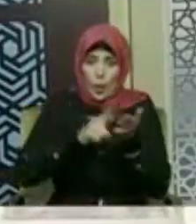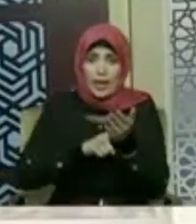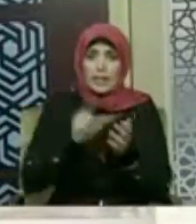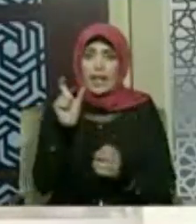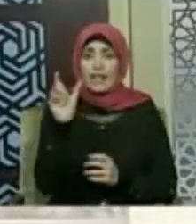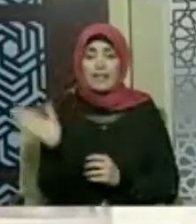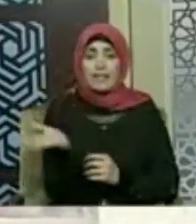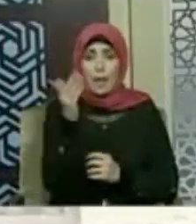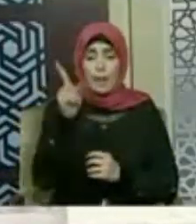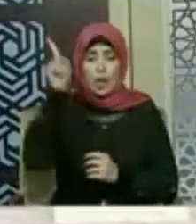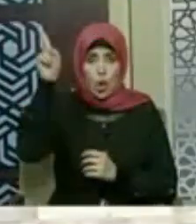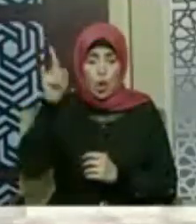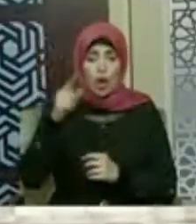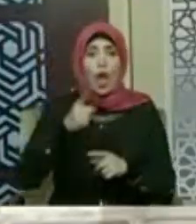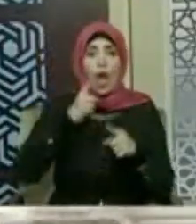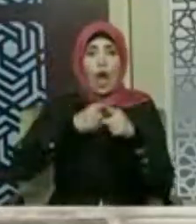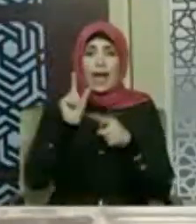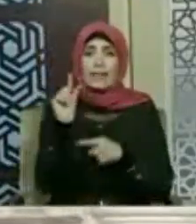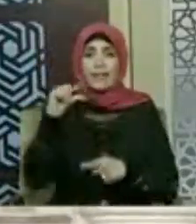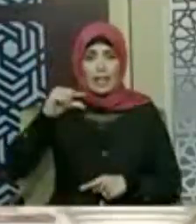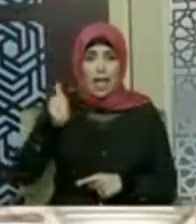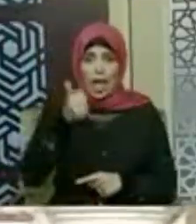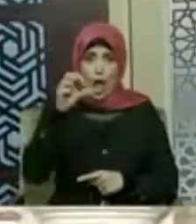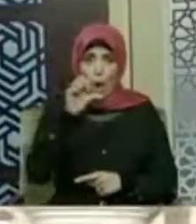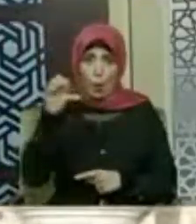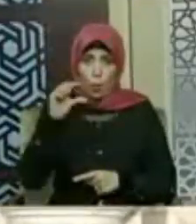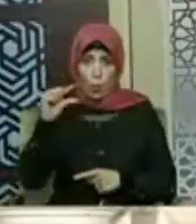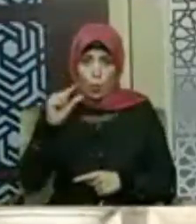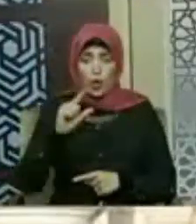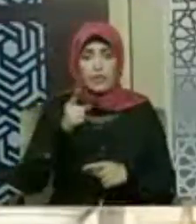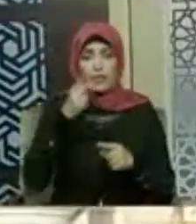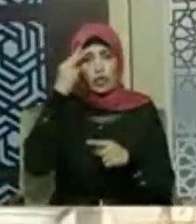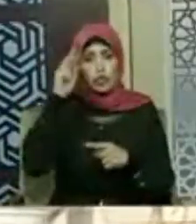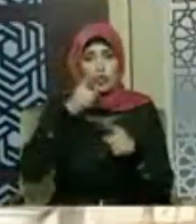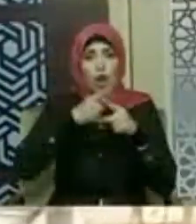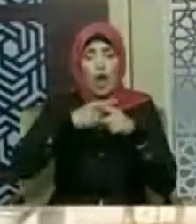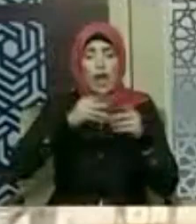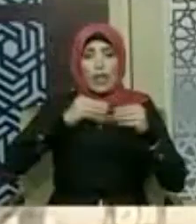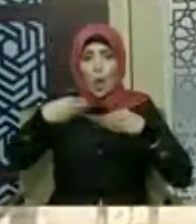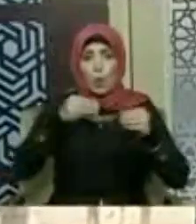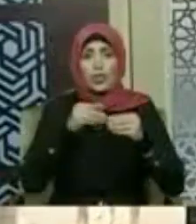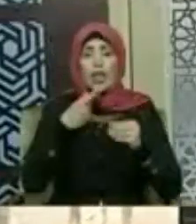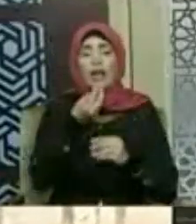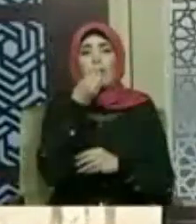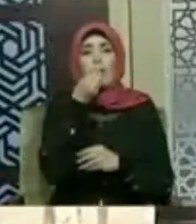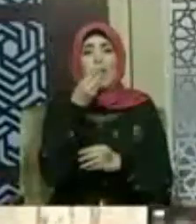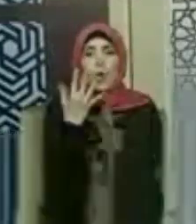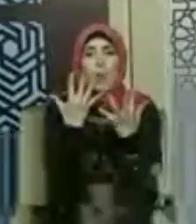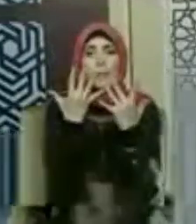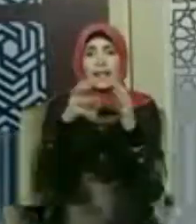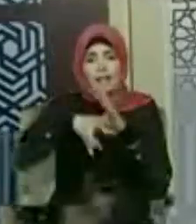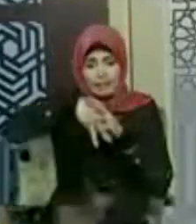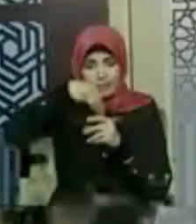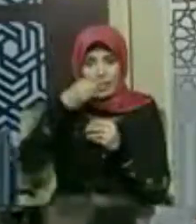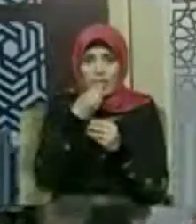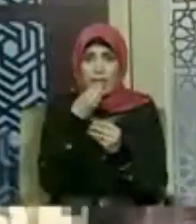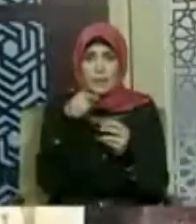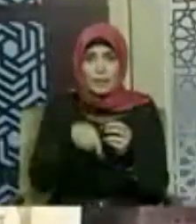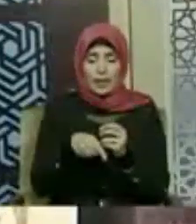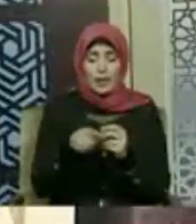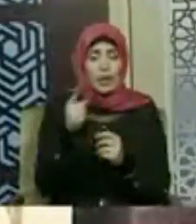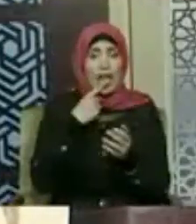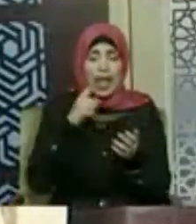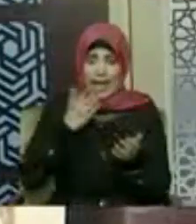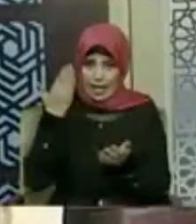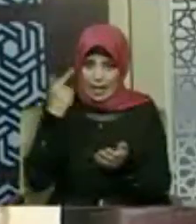عليه السلام كان يأكل من عمل يده، وفي رواية كان لا يأكل إلا من